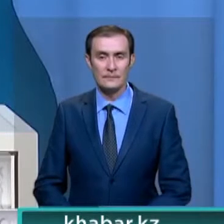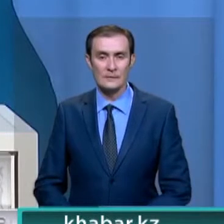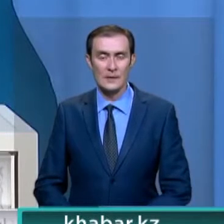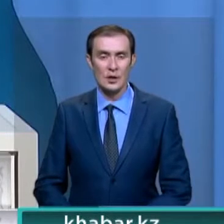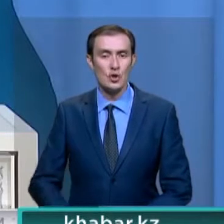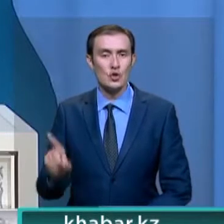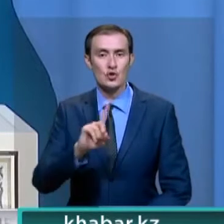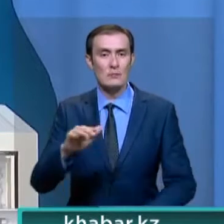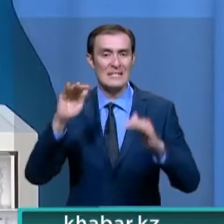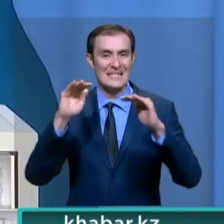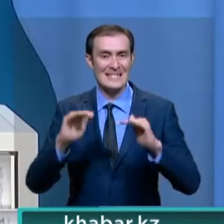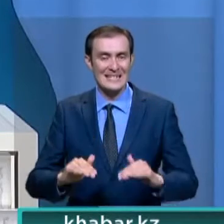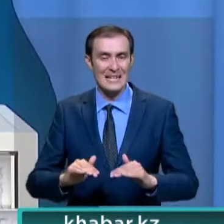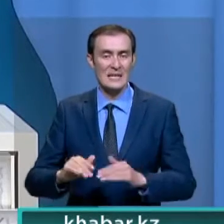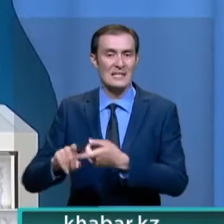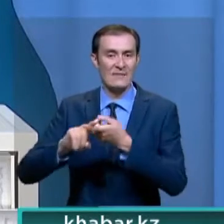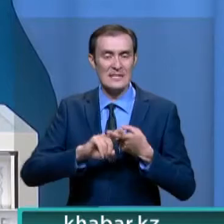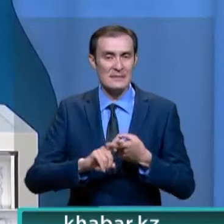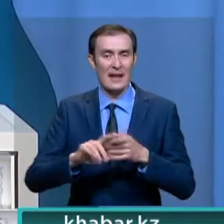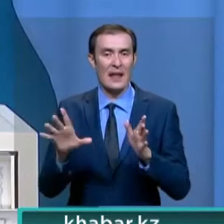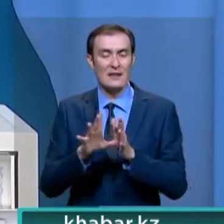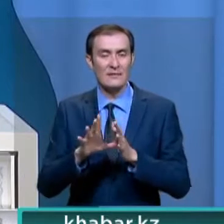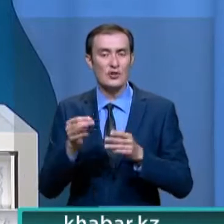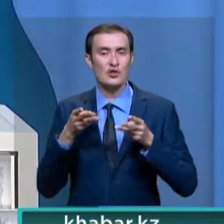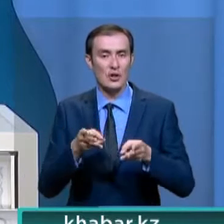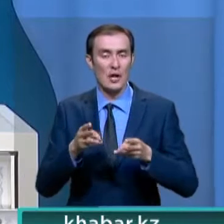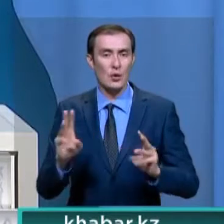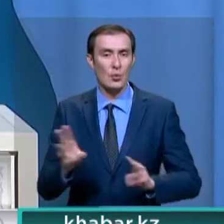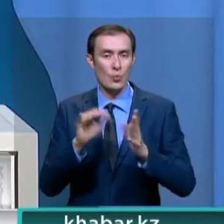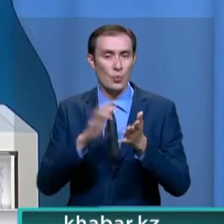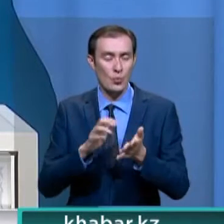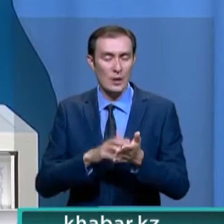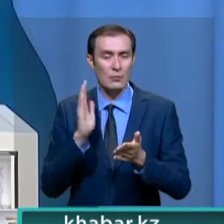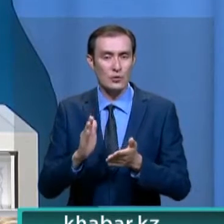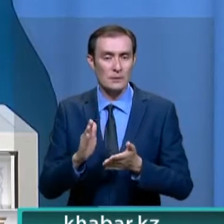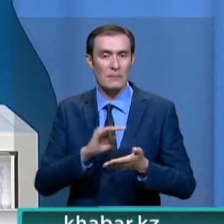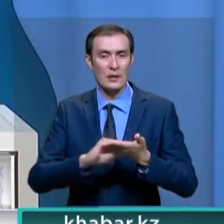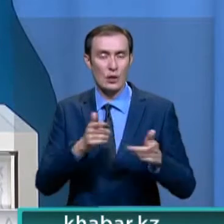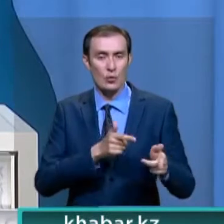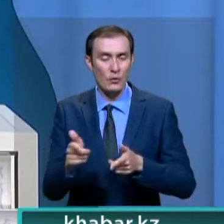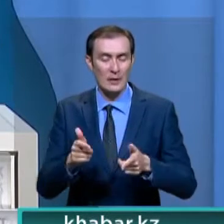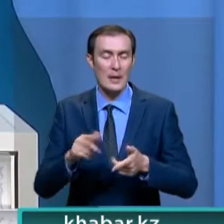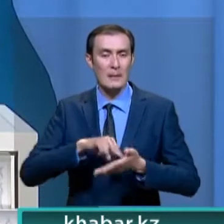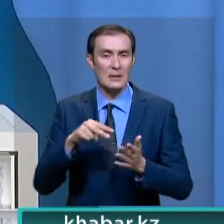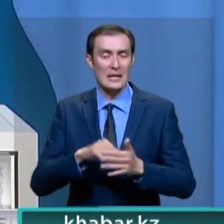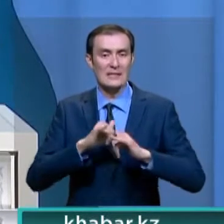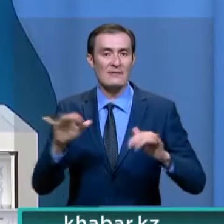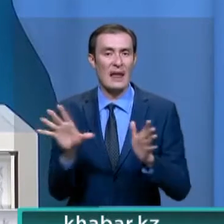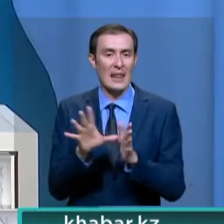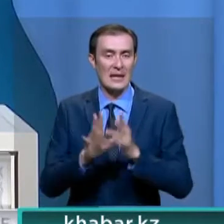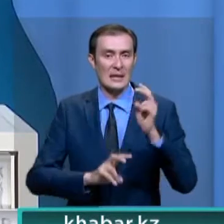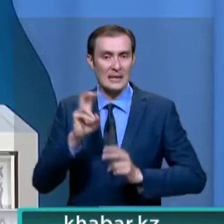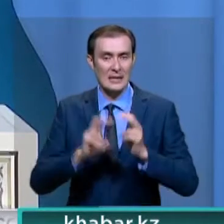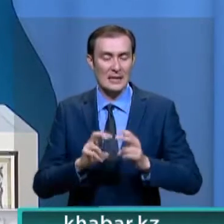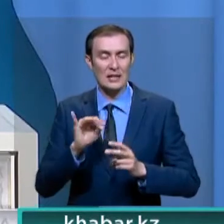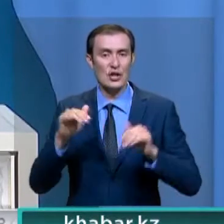Для снижения зависимости энергетического баланса от сжигания угля будет разработан национальный проект по развитию электроэнергетики,